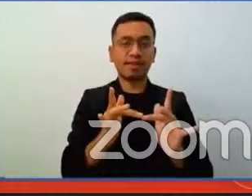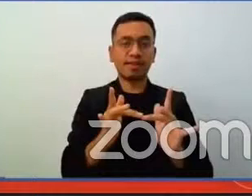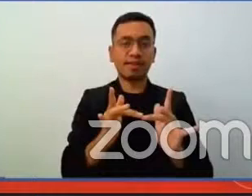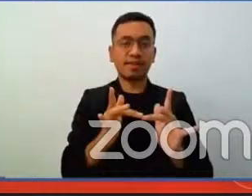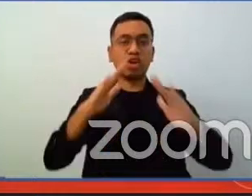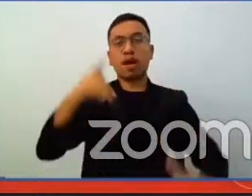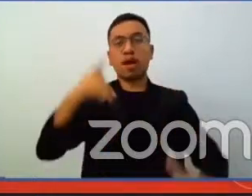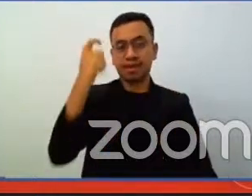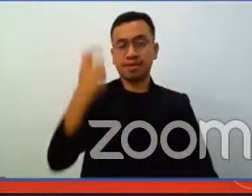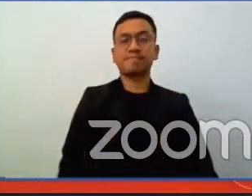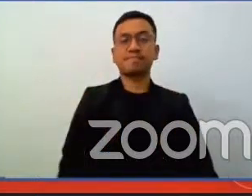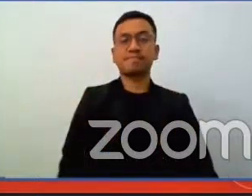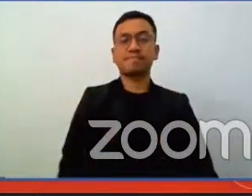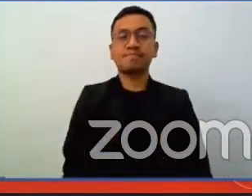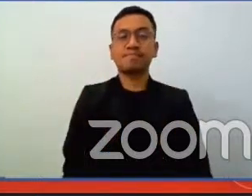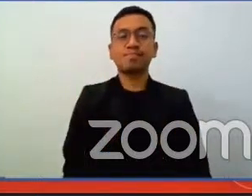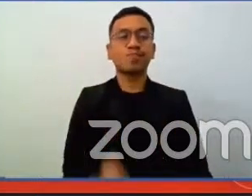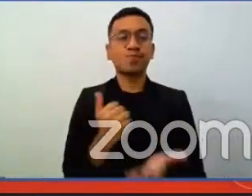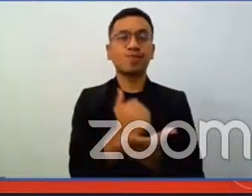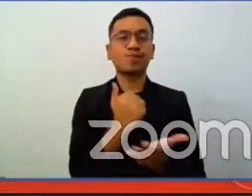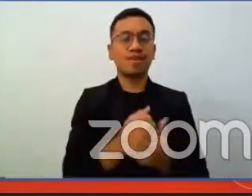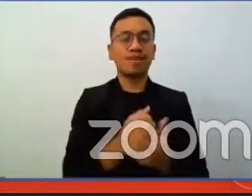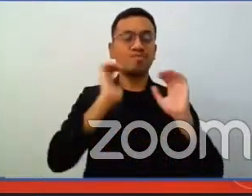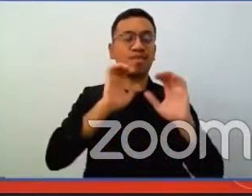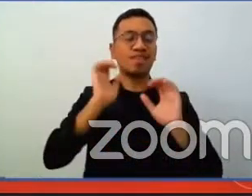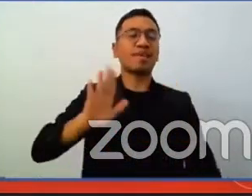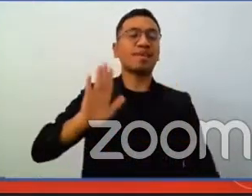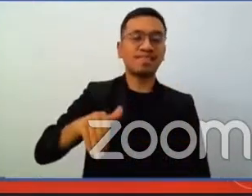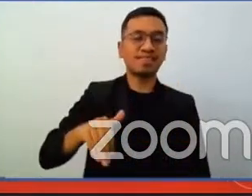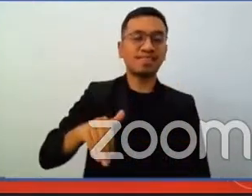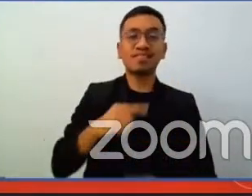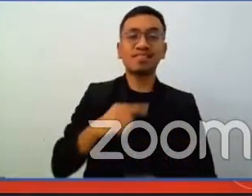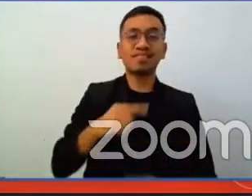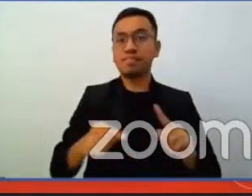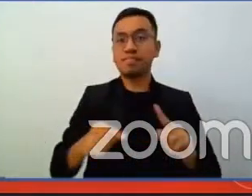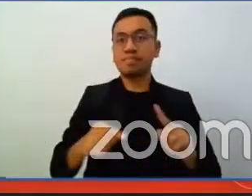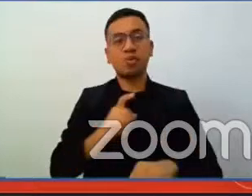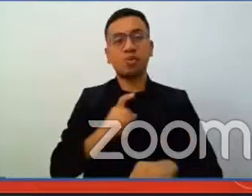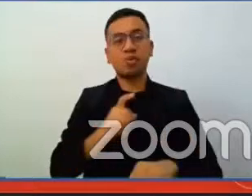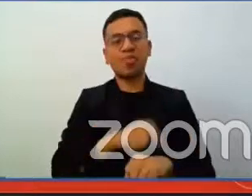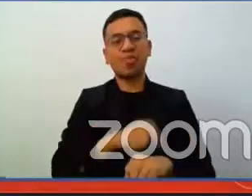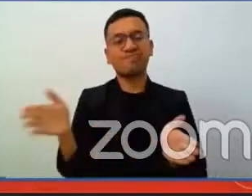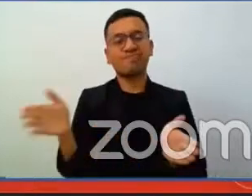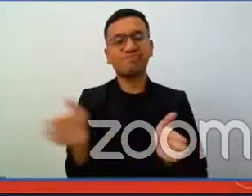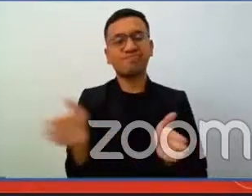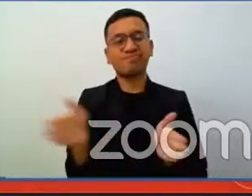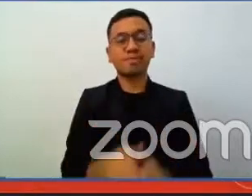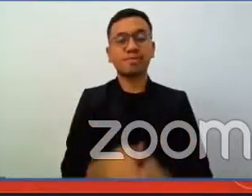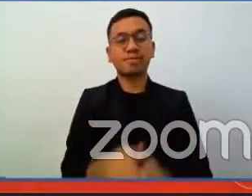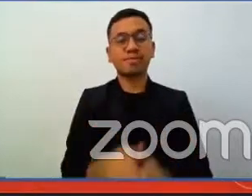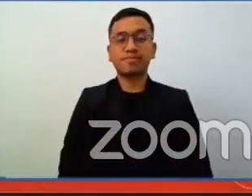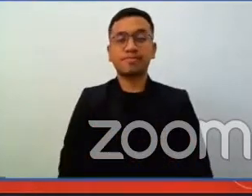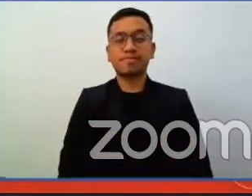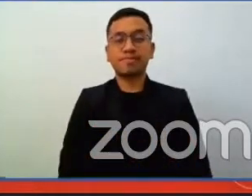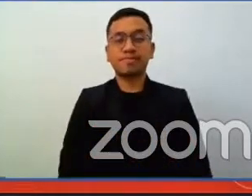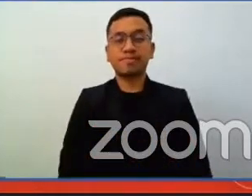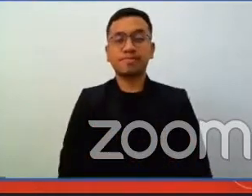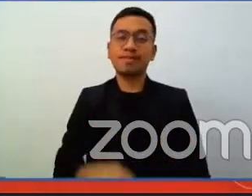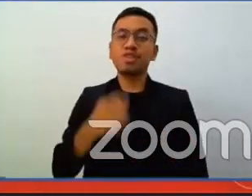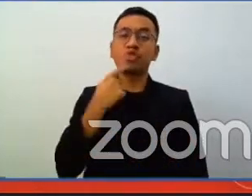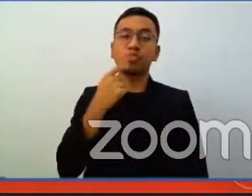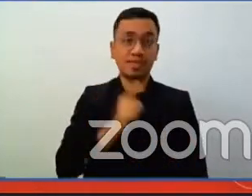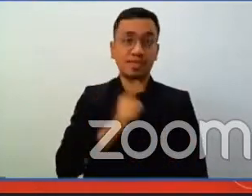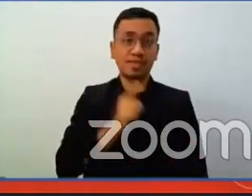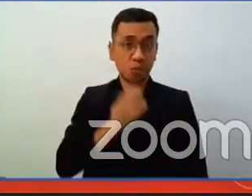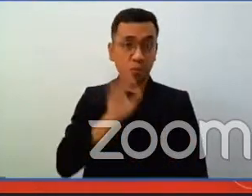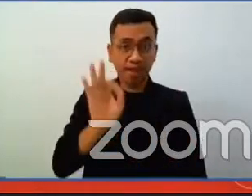rumah belajar. Sebetulnya masih banyak yang pengen saya sampaikan, tetapi karena waktu, itu kan nanti Bapak Ibu tinggal